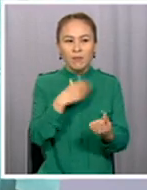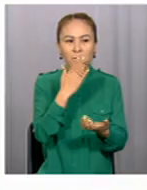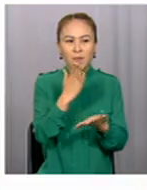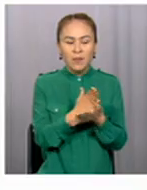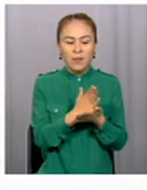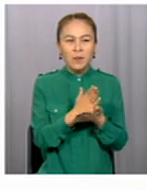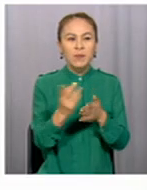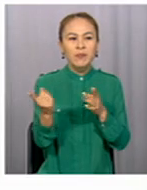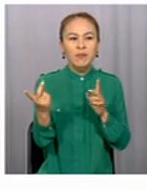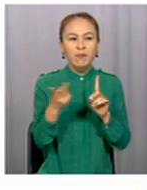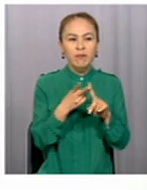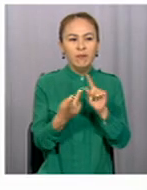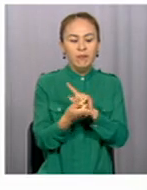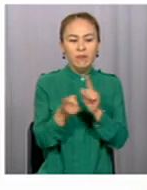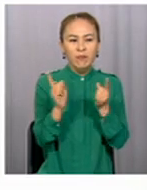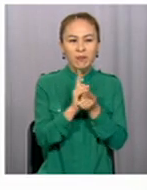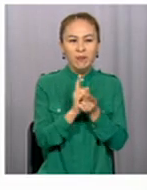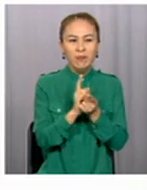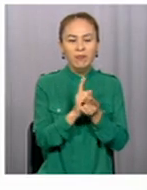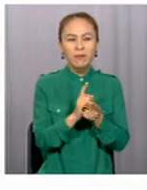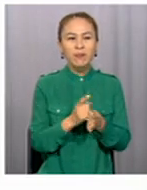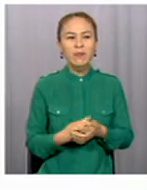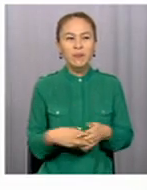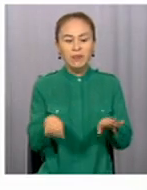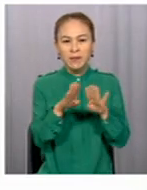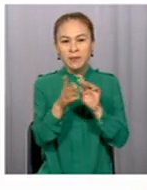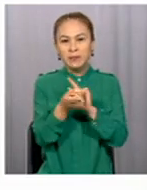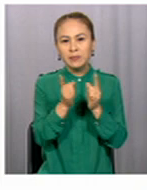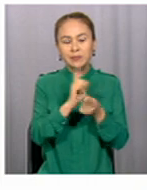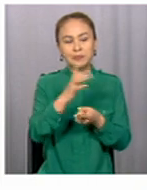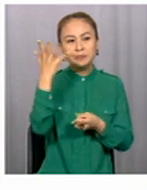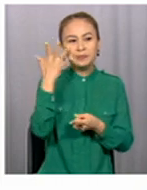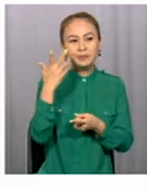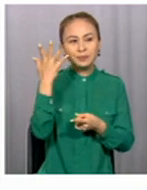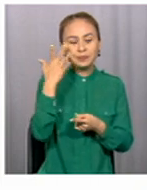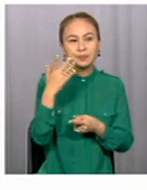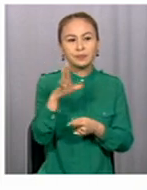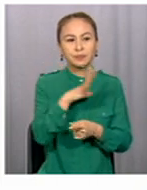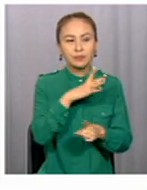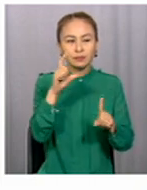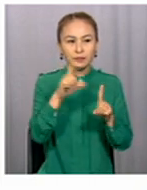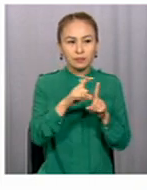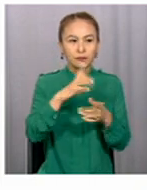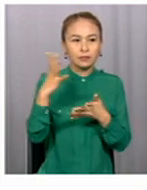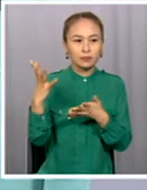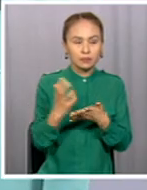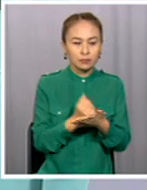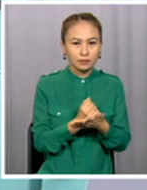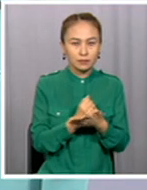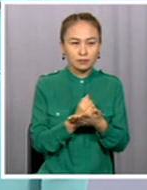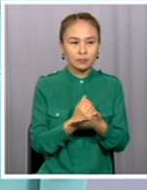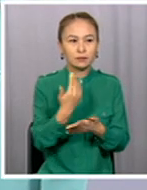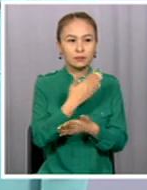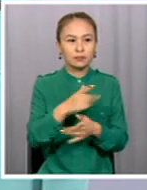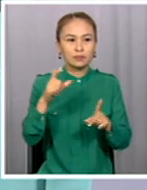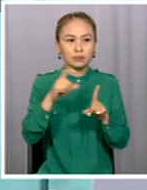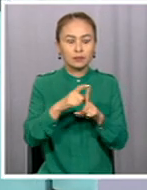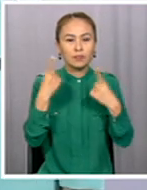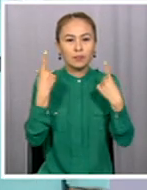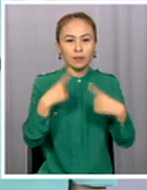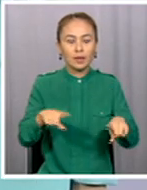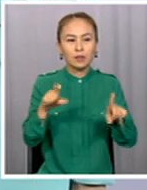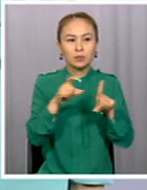Келесі орнын ауыстыру батырмасы. Орнын ауыстыру батырмасы сөзді тауып, сол сөзді басқа